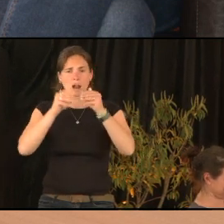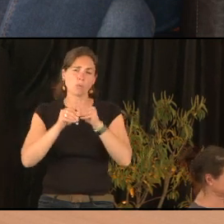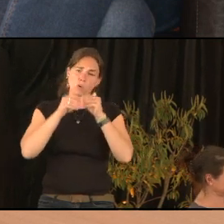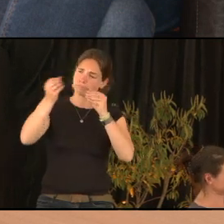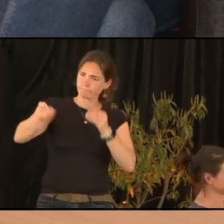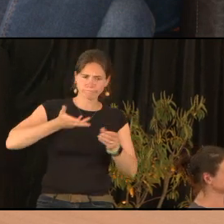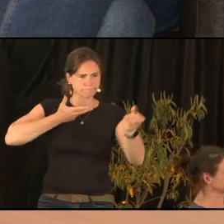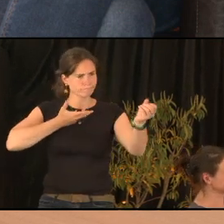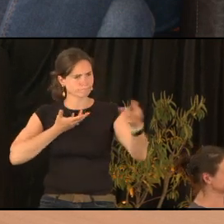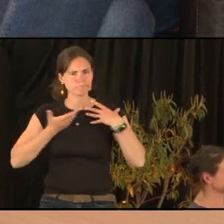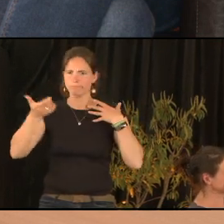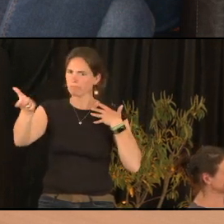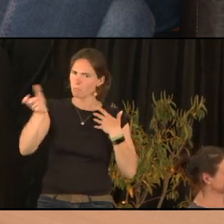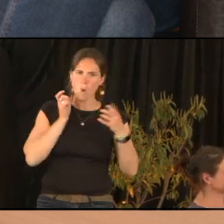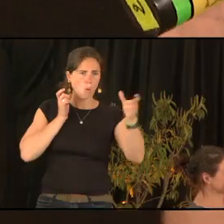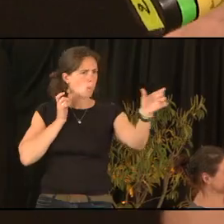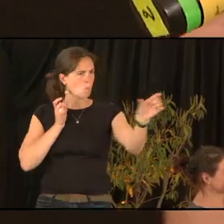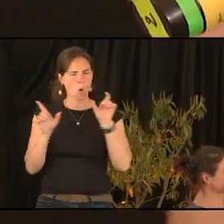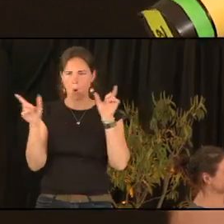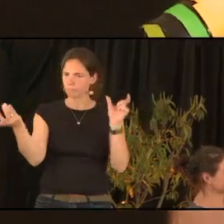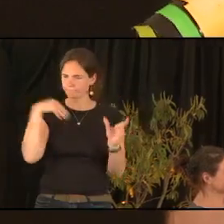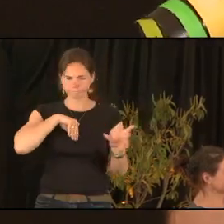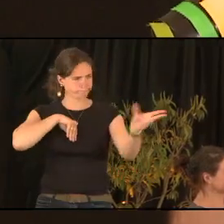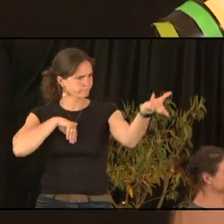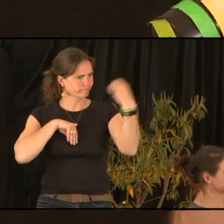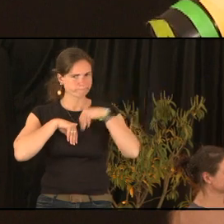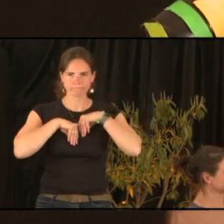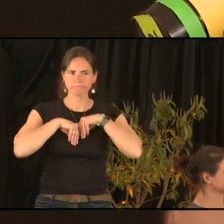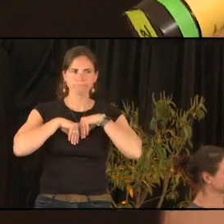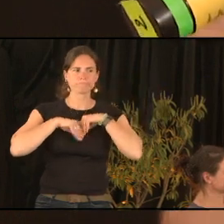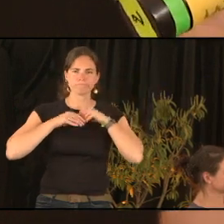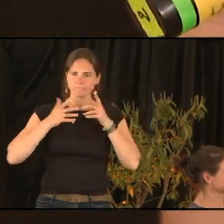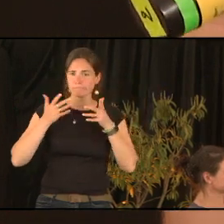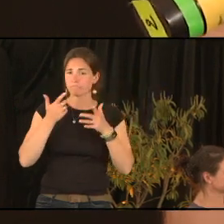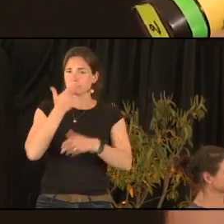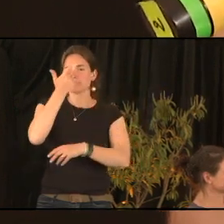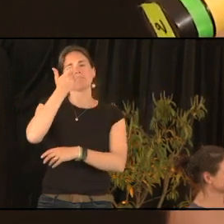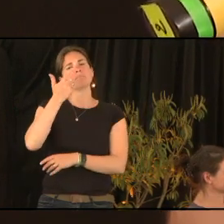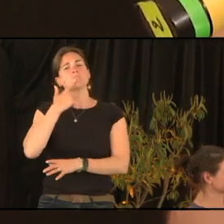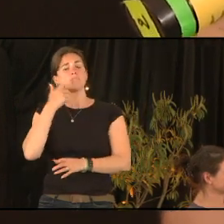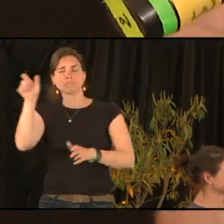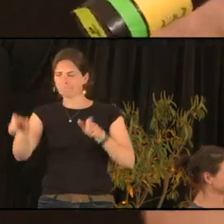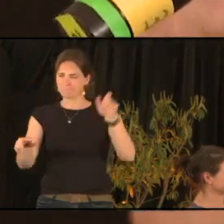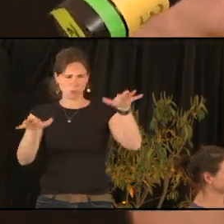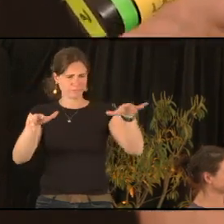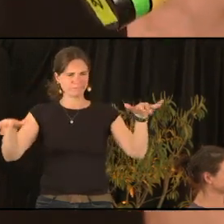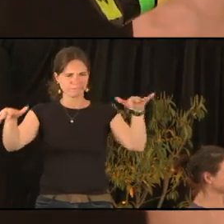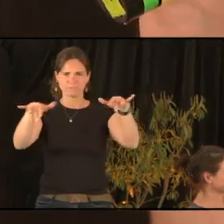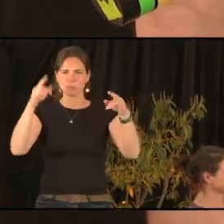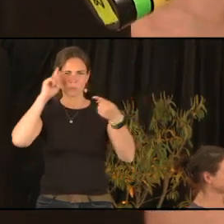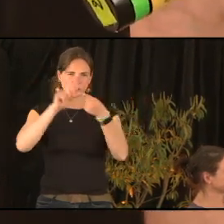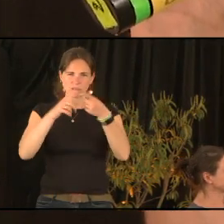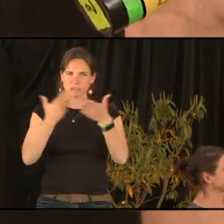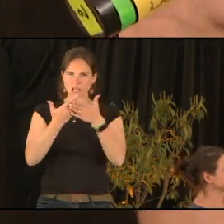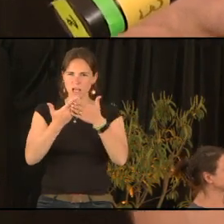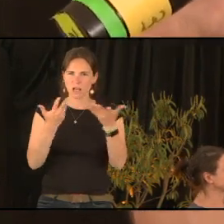se dire que, en fait, vu qu'on est scientifique, on a le droit d'aller par-ci, par-là, et puis on a le droit de se dire que, en fait, ce